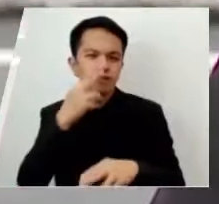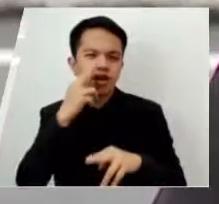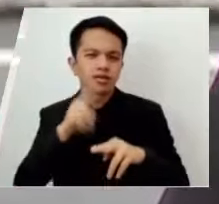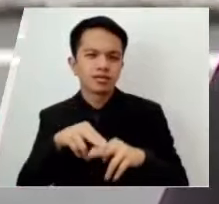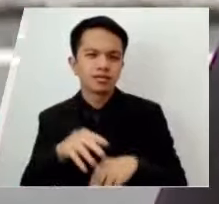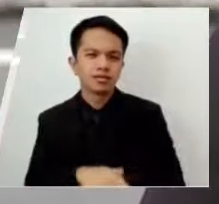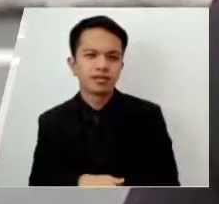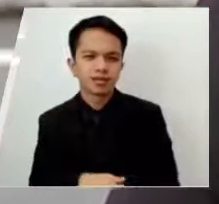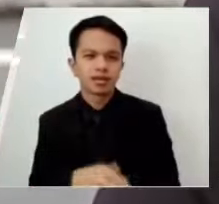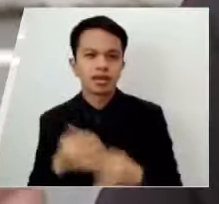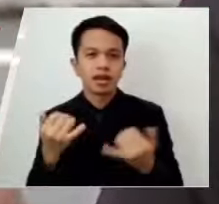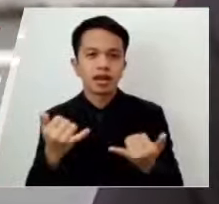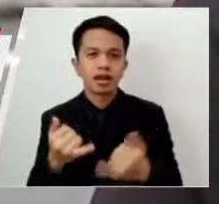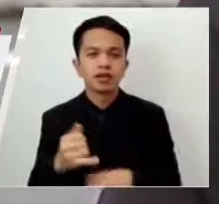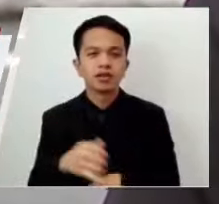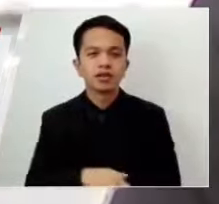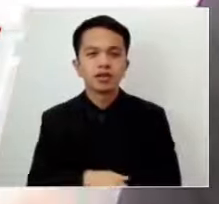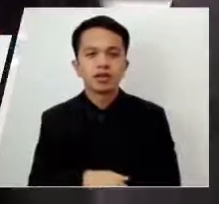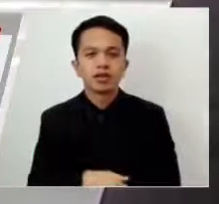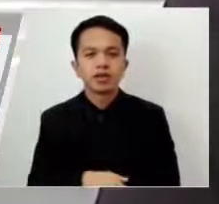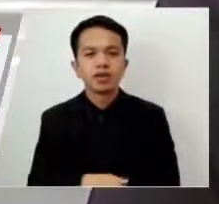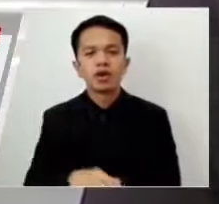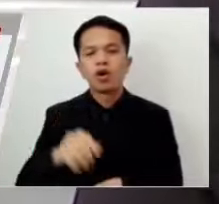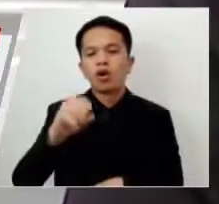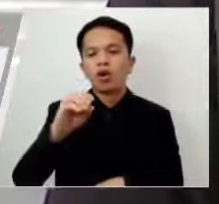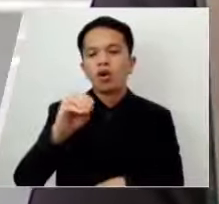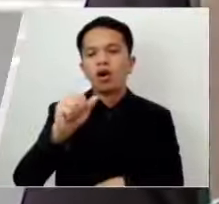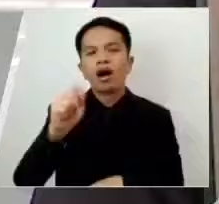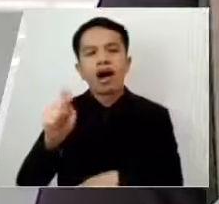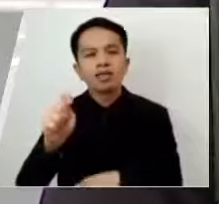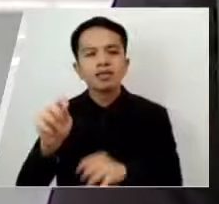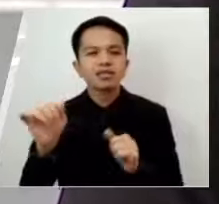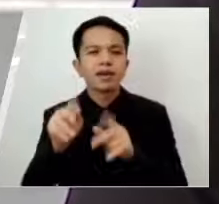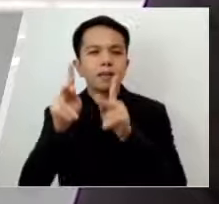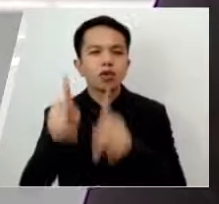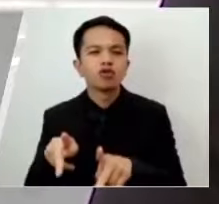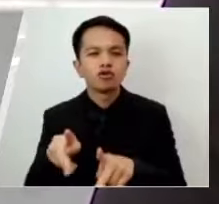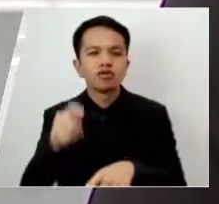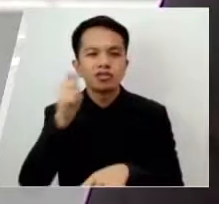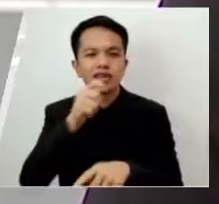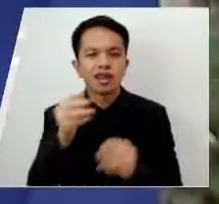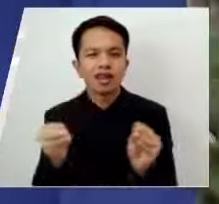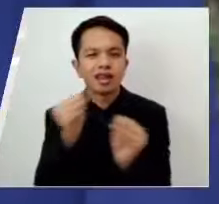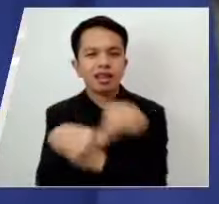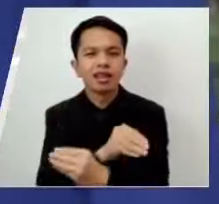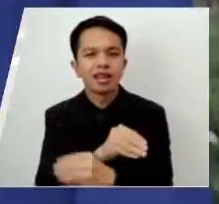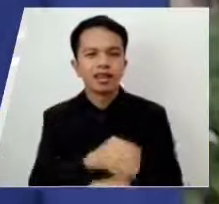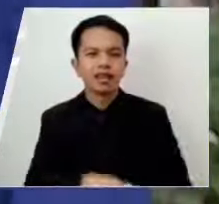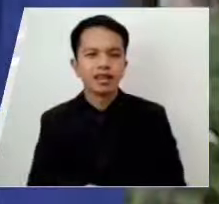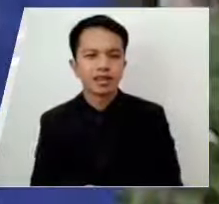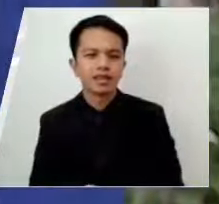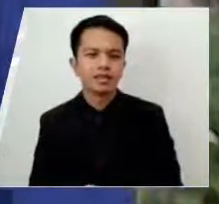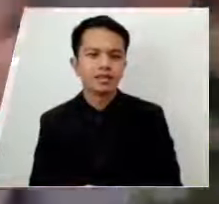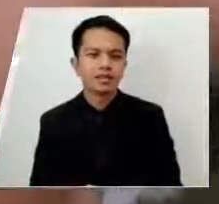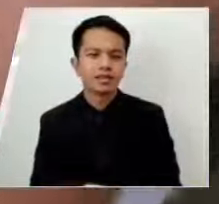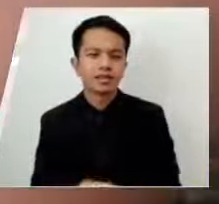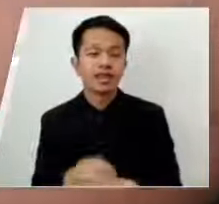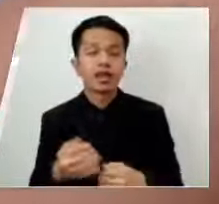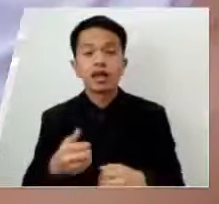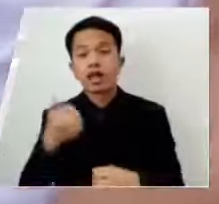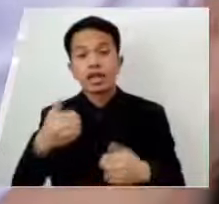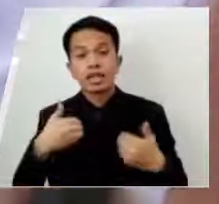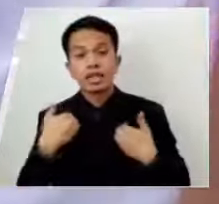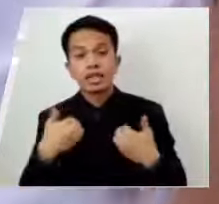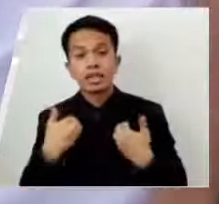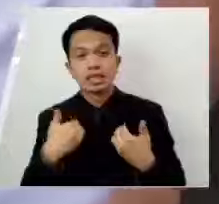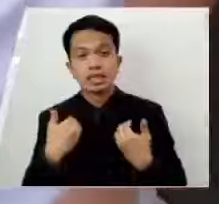oat na to. Parang dinaligtad po na tao. So parang hindi po makapaniwala sa mga pangyayari ganun po. Sabi ng ilang kabataan, nakaluto ang